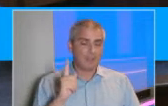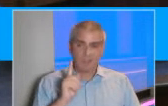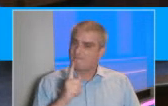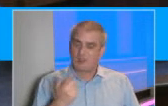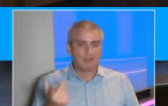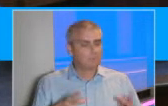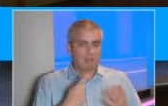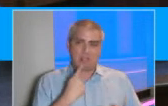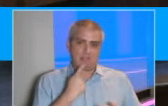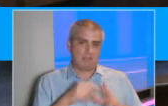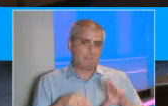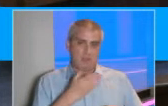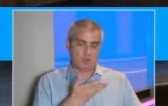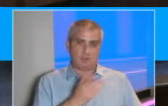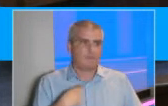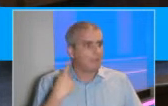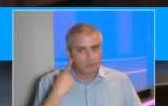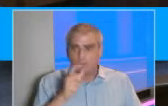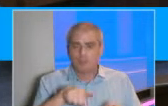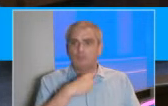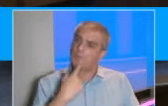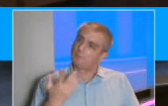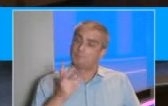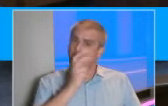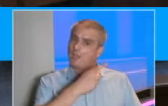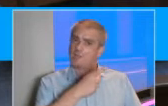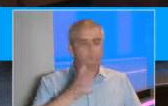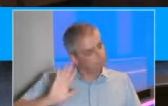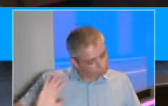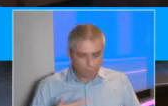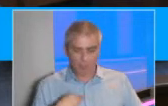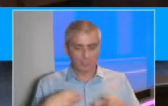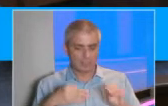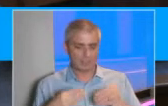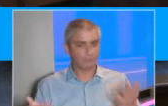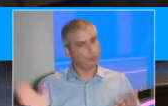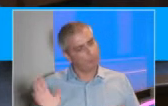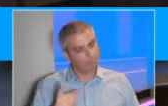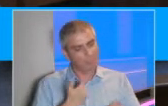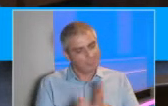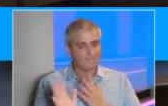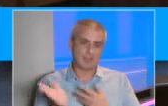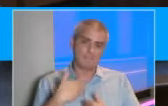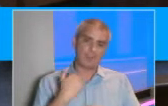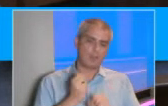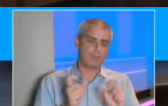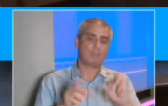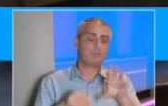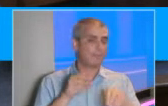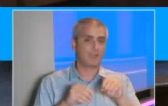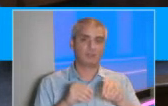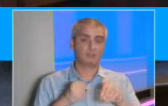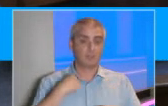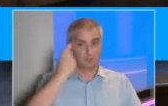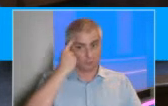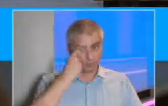עניין ללכת לבחירות. מצד שני, אתה גם לא שומע שם אנשים שאומרים לגנץ, בואו נתפשר על העניין הזה, בואו נוותר, בואו נמנע בחירות. אני